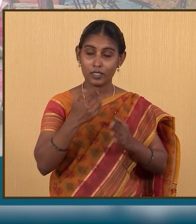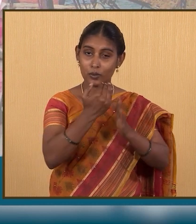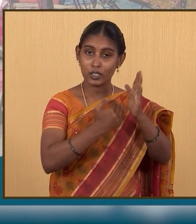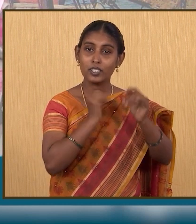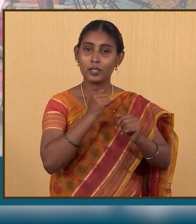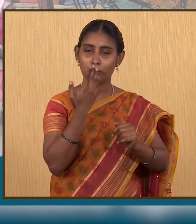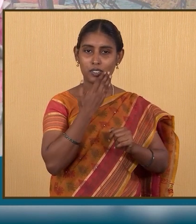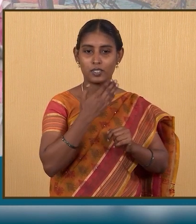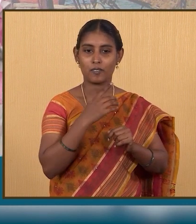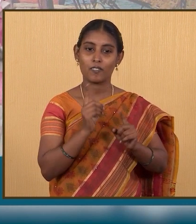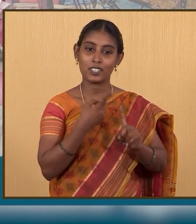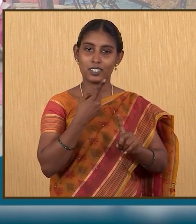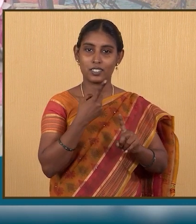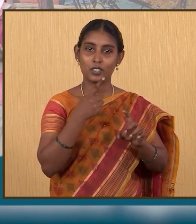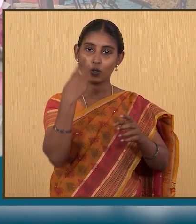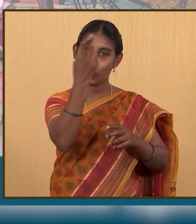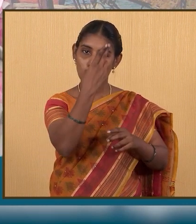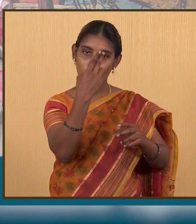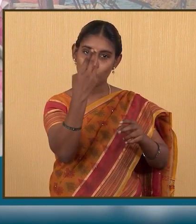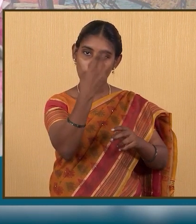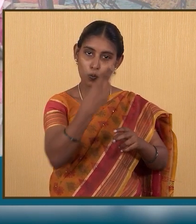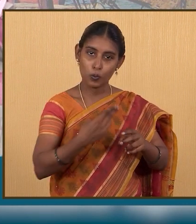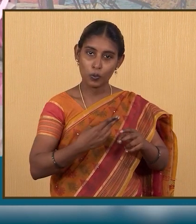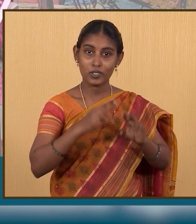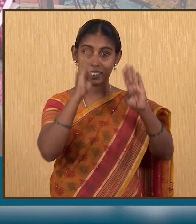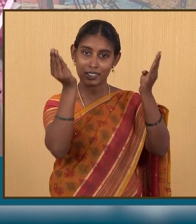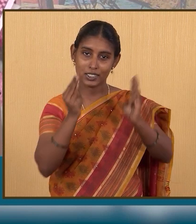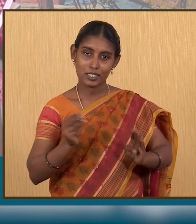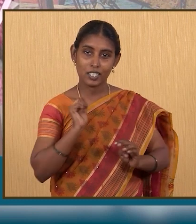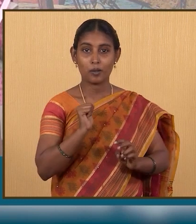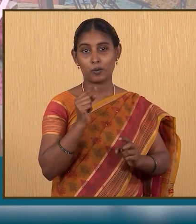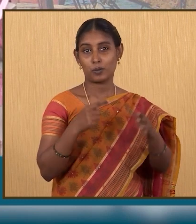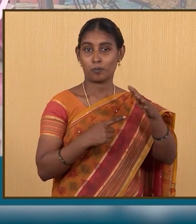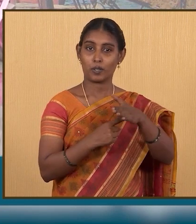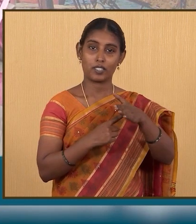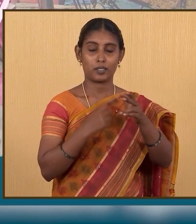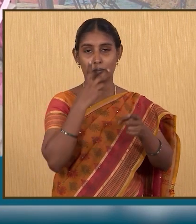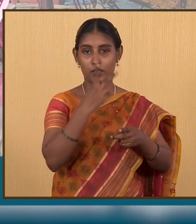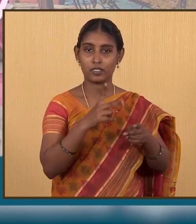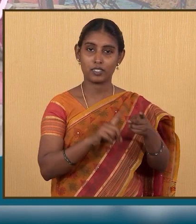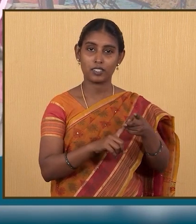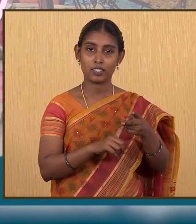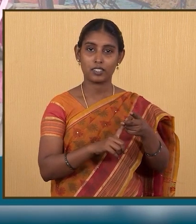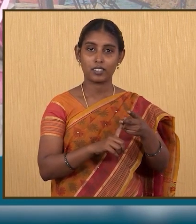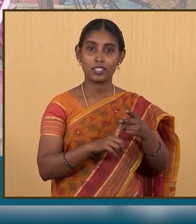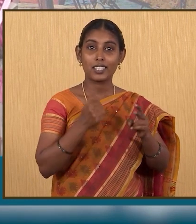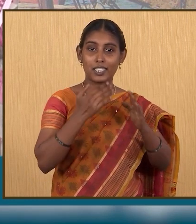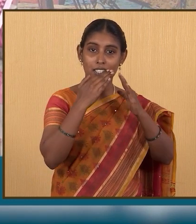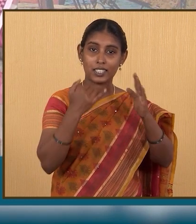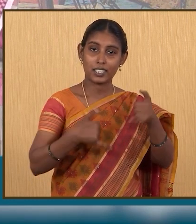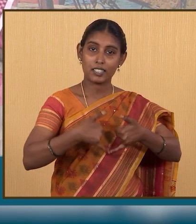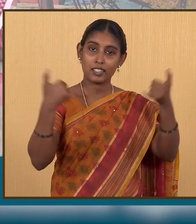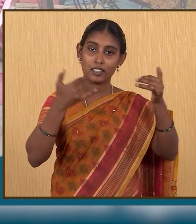பார்த்தோம்? பயன்பாட்டு பொருள் ஆதாரங்களில் ஃபஸ்ட்டு ஓவியங்கள், சிலைகள் எப்படி முக்கியமாக இருந்ததுன்னு பார்த்தோம். அடுத்து